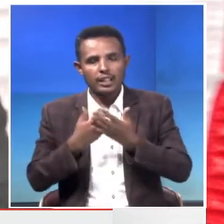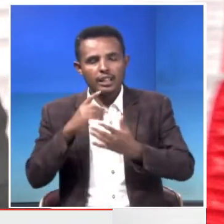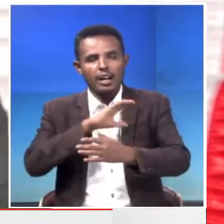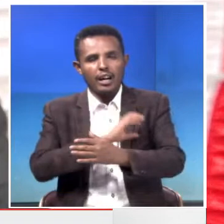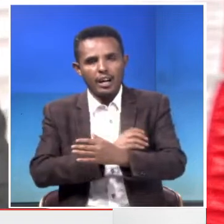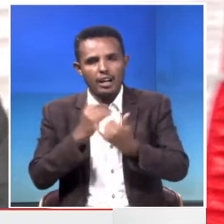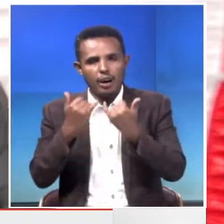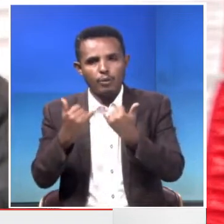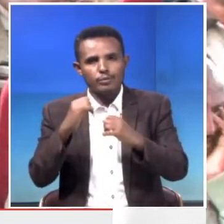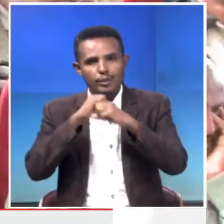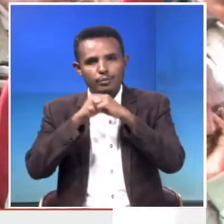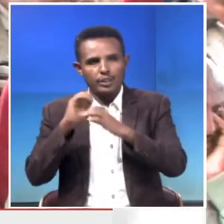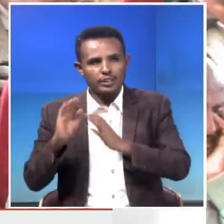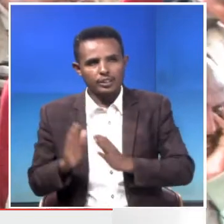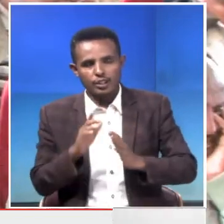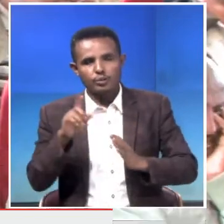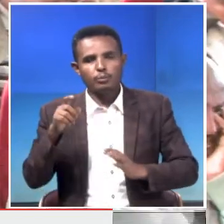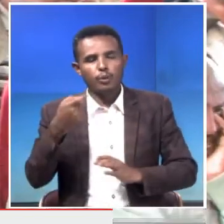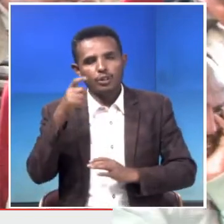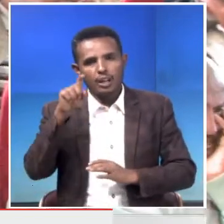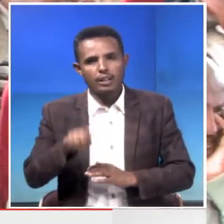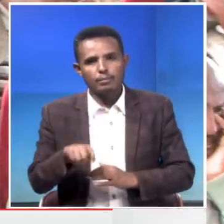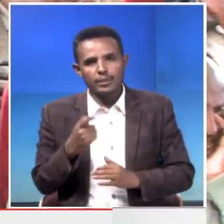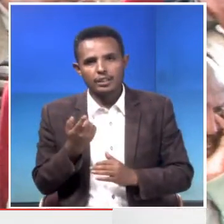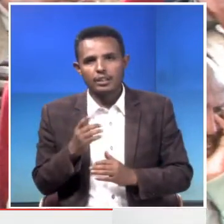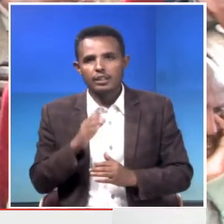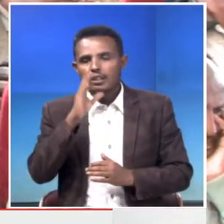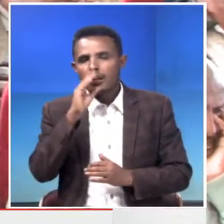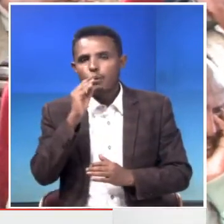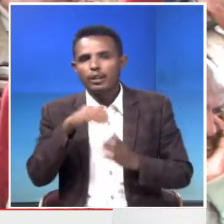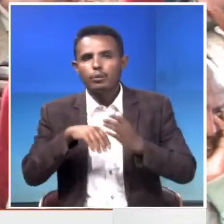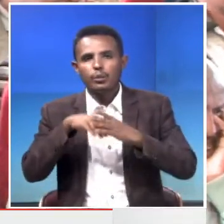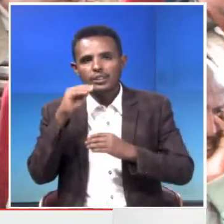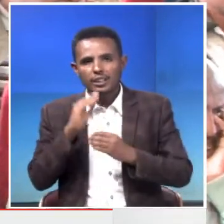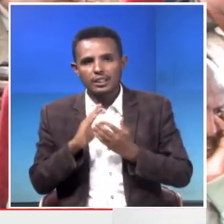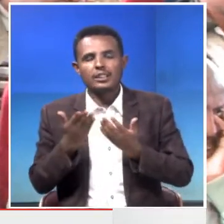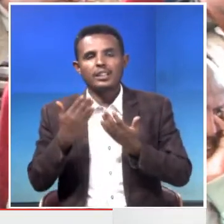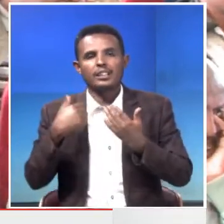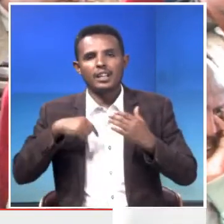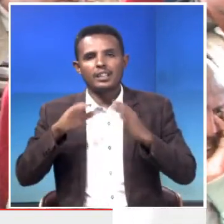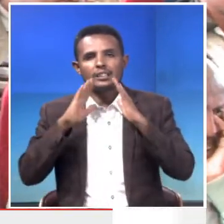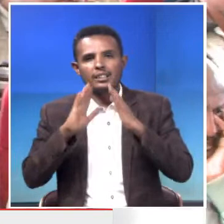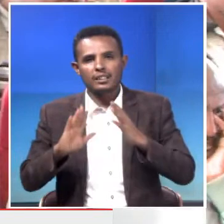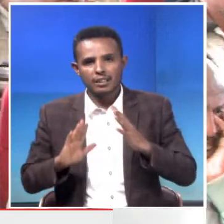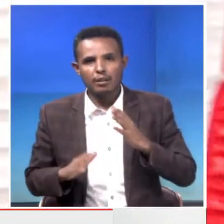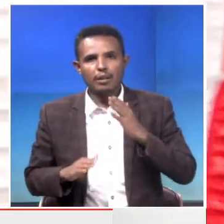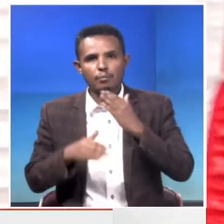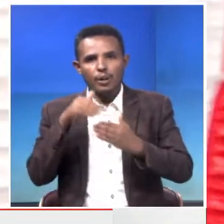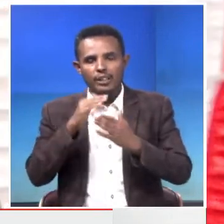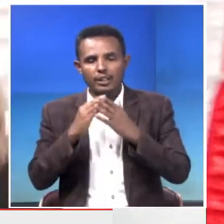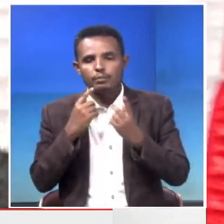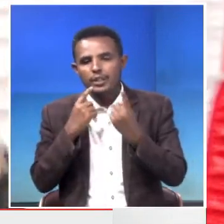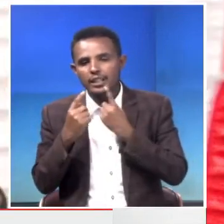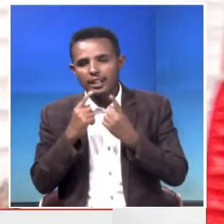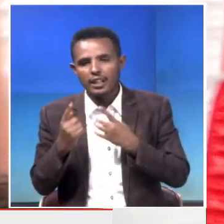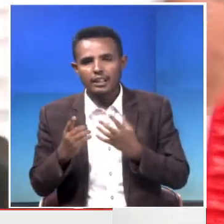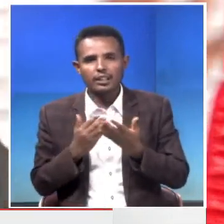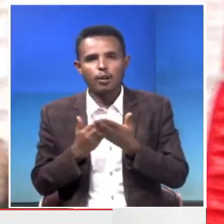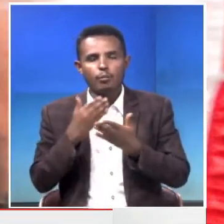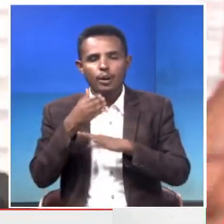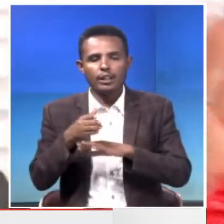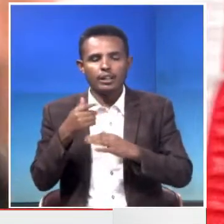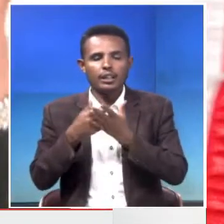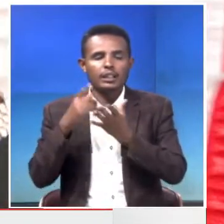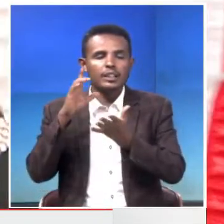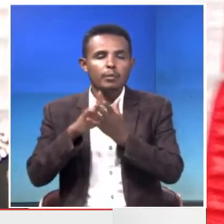ለመመከት ሁላችን ዝግጁ መሆን አለብን። ከወሬ አልዋልታ ወጣ የኛ የጸጥታ መዋቅራችን ከሚኒሻ ጀምሮ መነጋገር መዋየት ካሁን በኋላ ይሄን